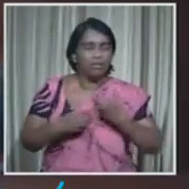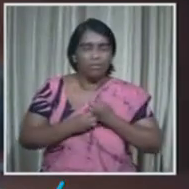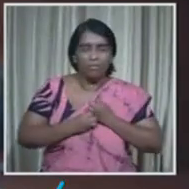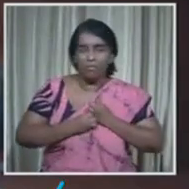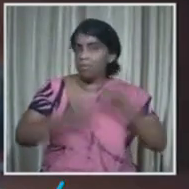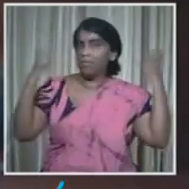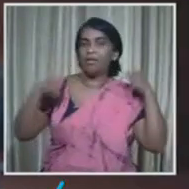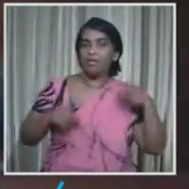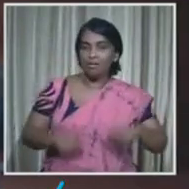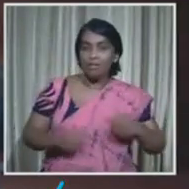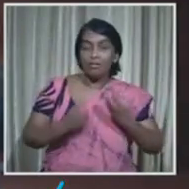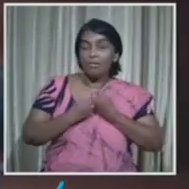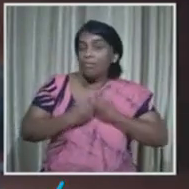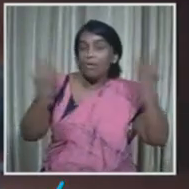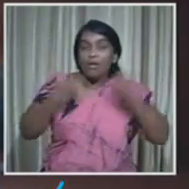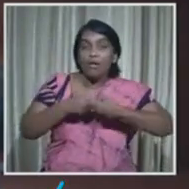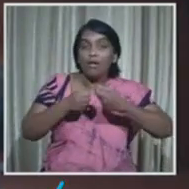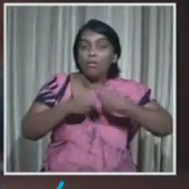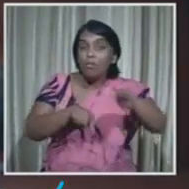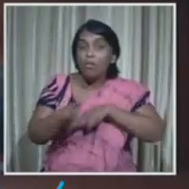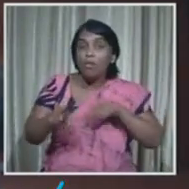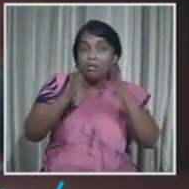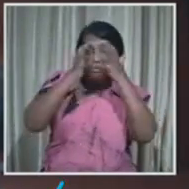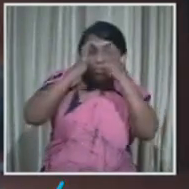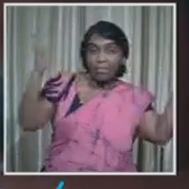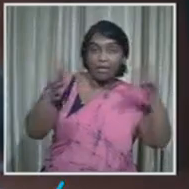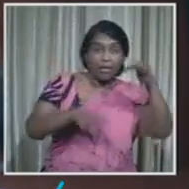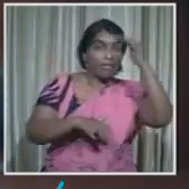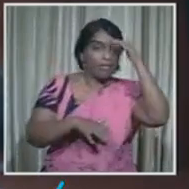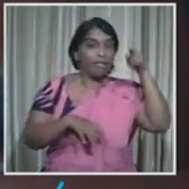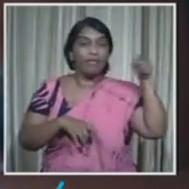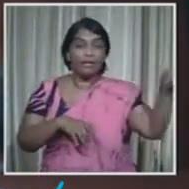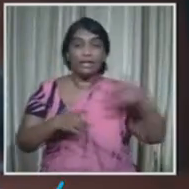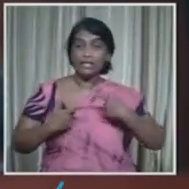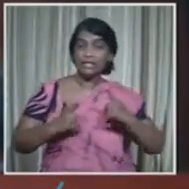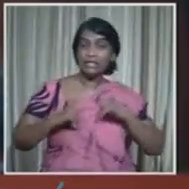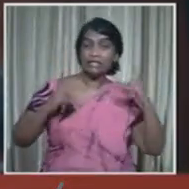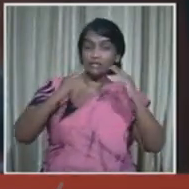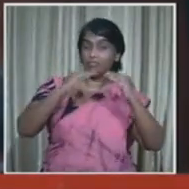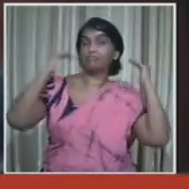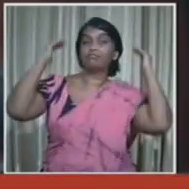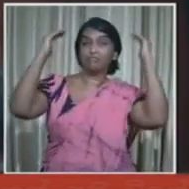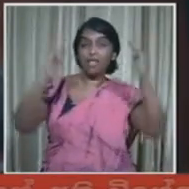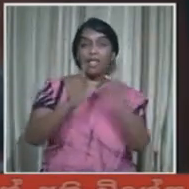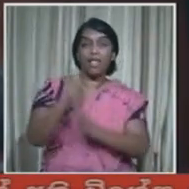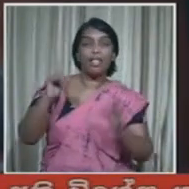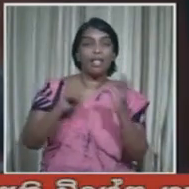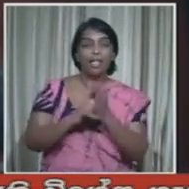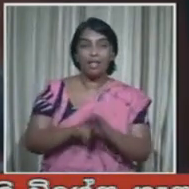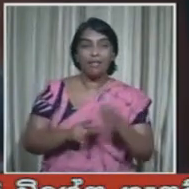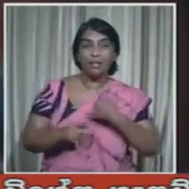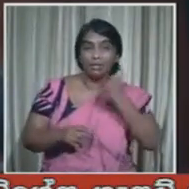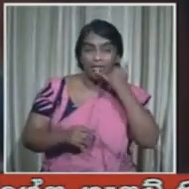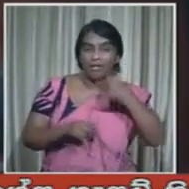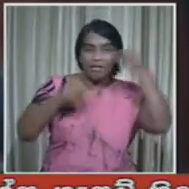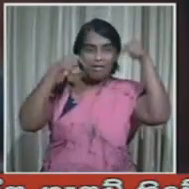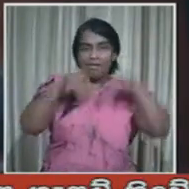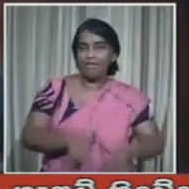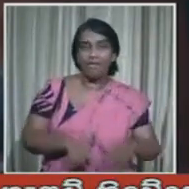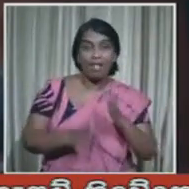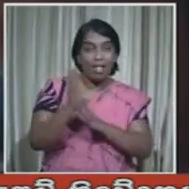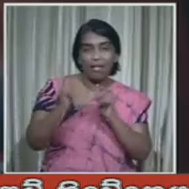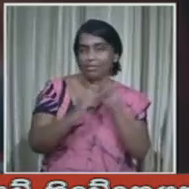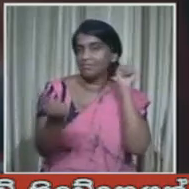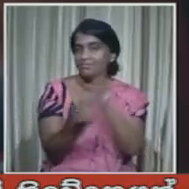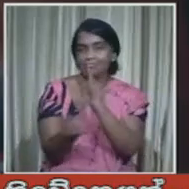මේක පුපුරා යන්නේ මොකද්ද අර උද්දච්චතාවයෙන් හිටපු නායකයා එයා ජීවත් වෙන උඩු මහලේ ඇමතිවරයෙකුට කෝල් එකකට ආවේ නැහැ ඇමතිවරයෙක් මුණ ගැසුන්නේ